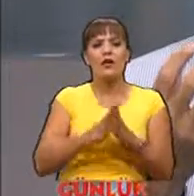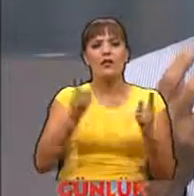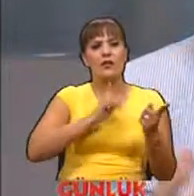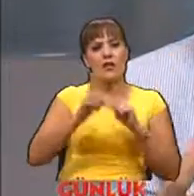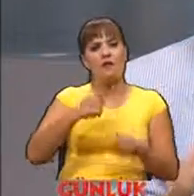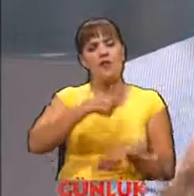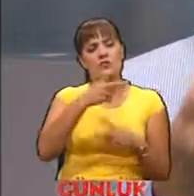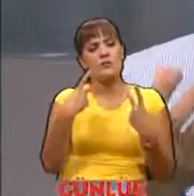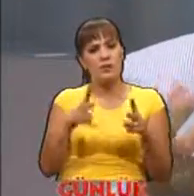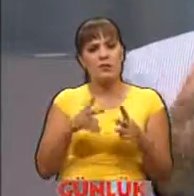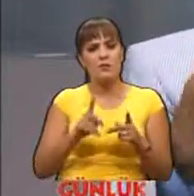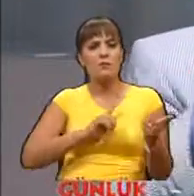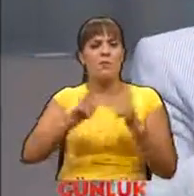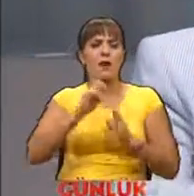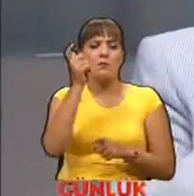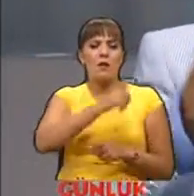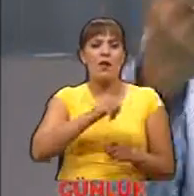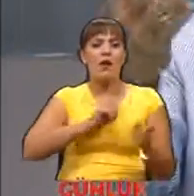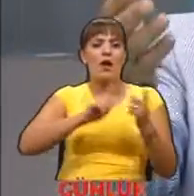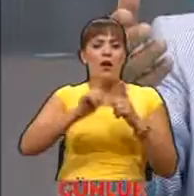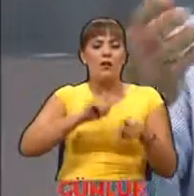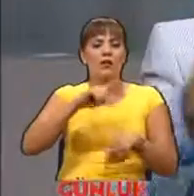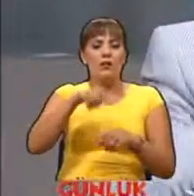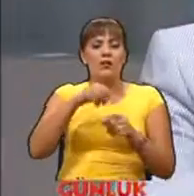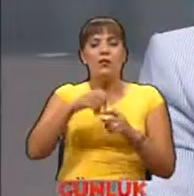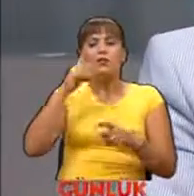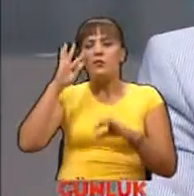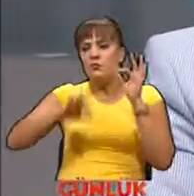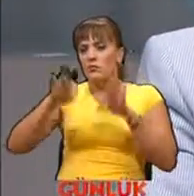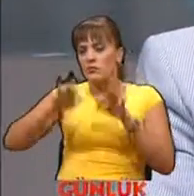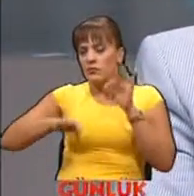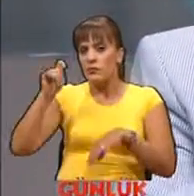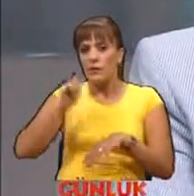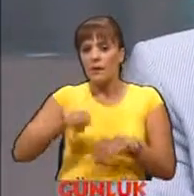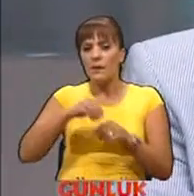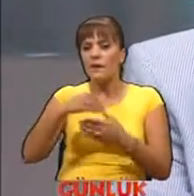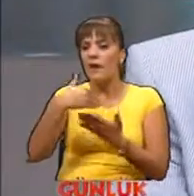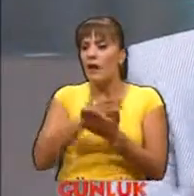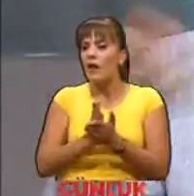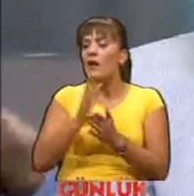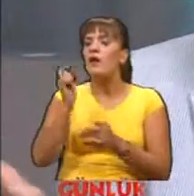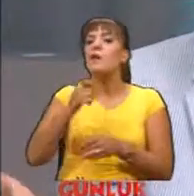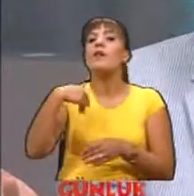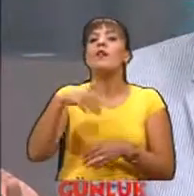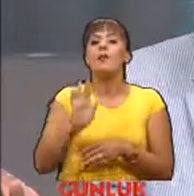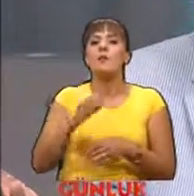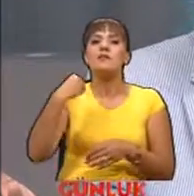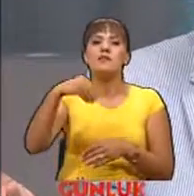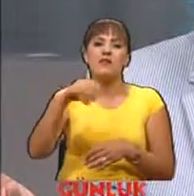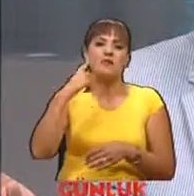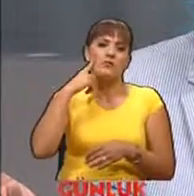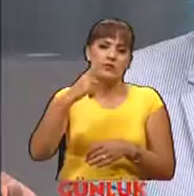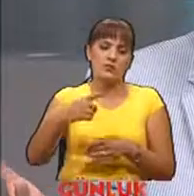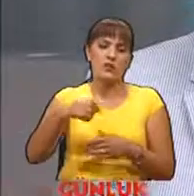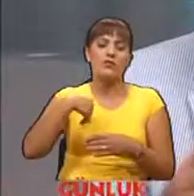giderilmesi davası açabilir. Mahkeme yargılamada keşif yapacak. Aynen taksimin mümkün olmadığına karar verdiğinde satış